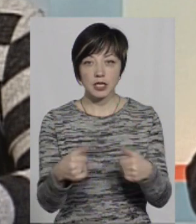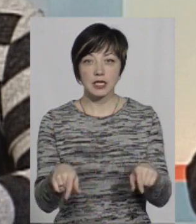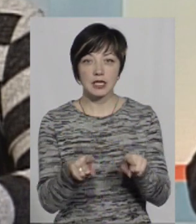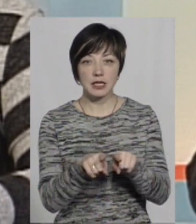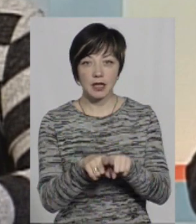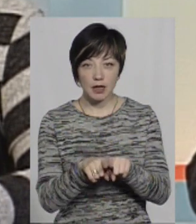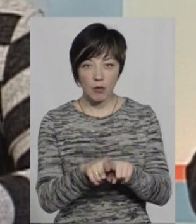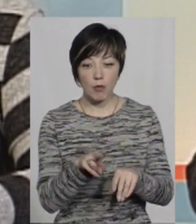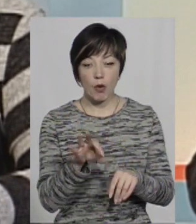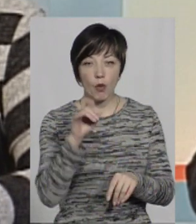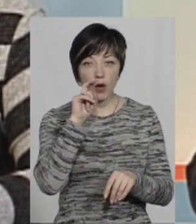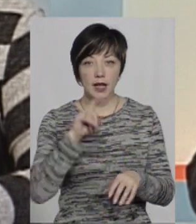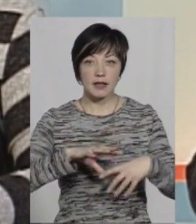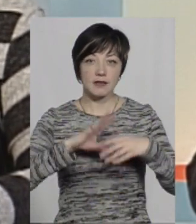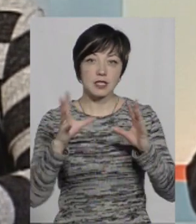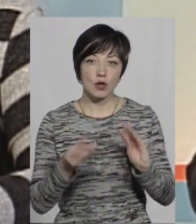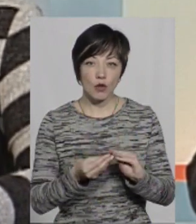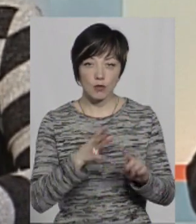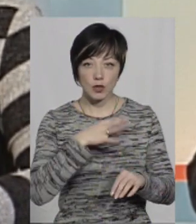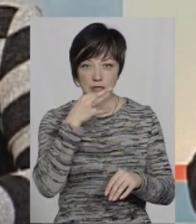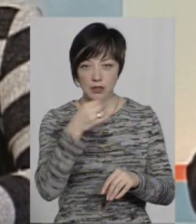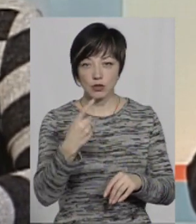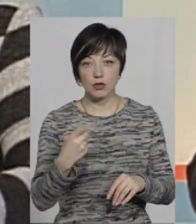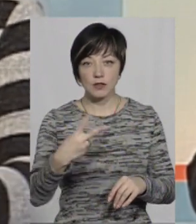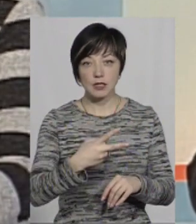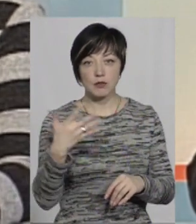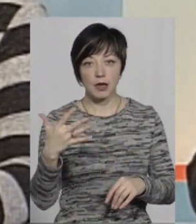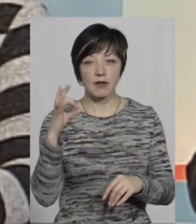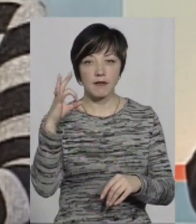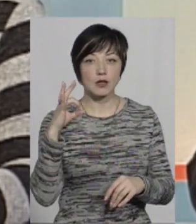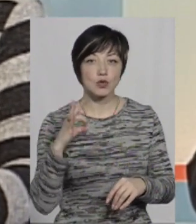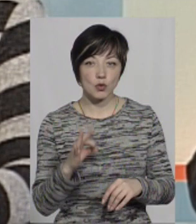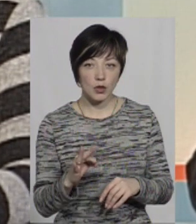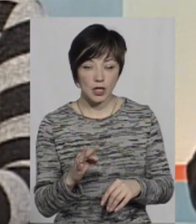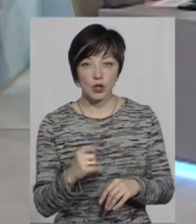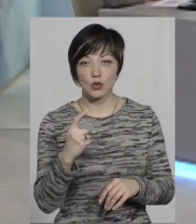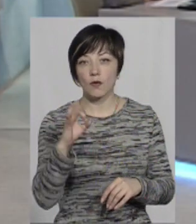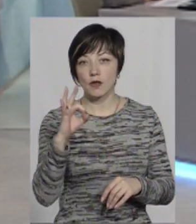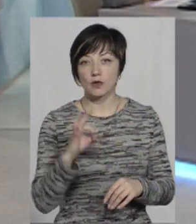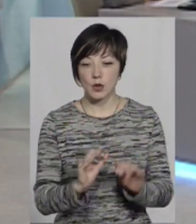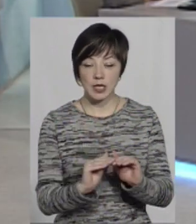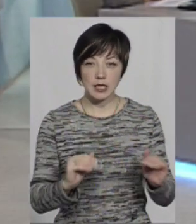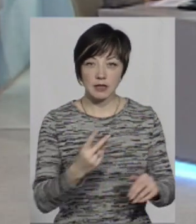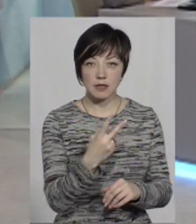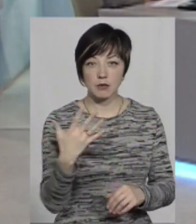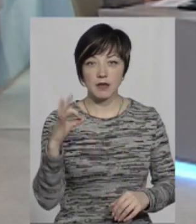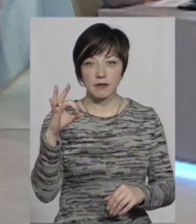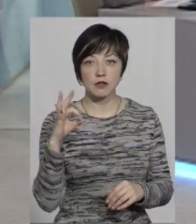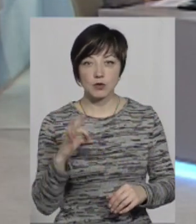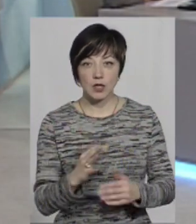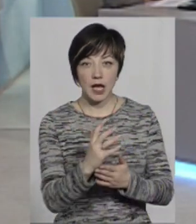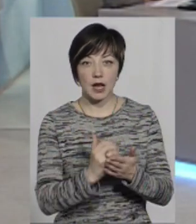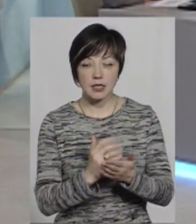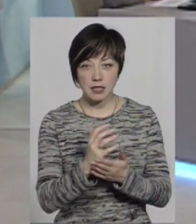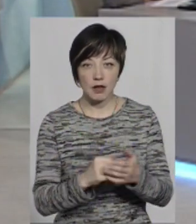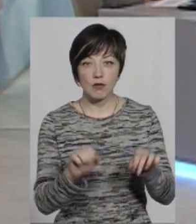і, як і по Україні в цілому вже було сказано, на 125%. Тобто 100% діти і 25% той